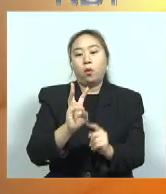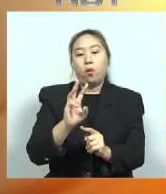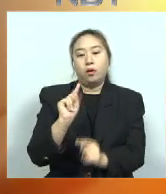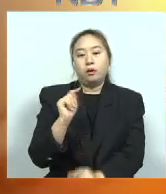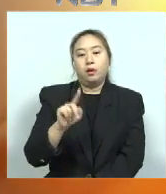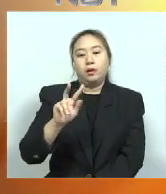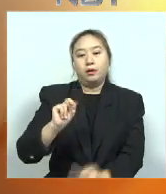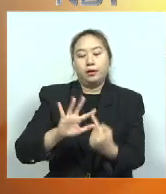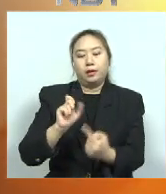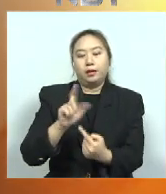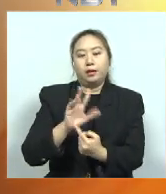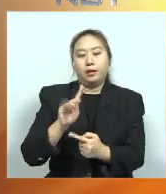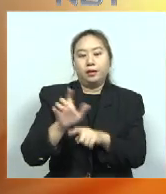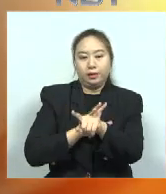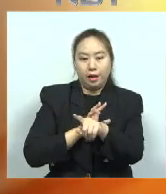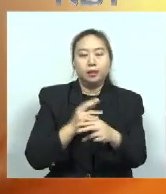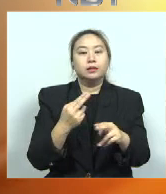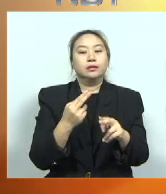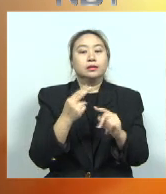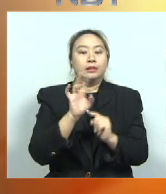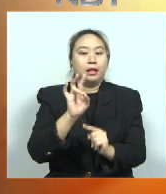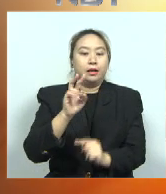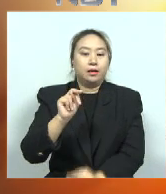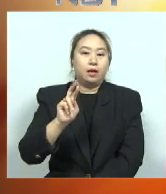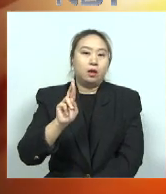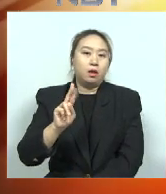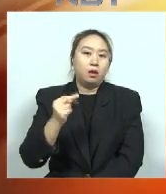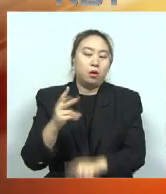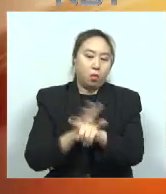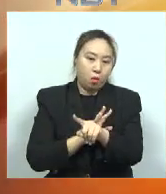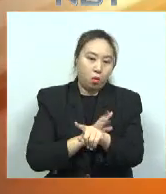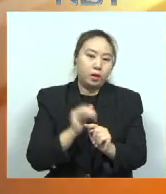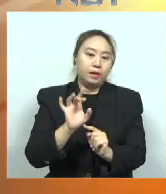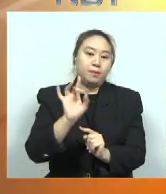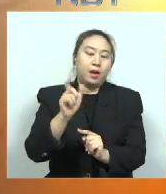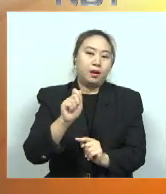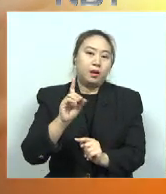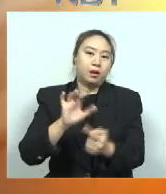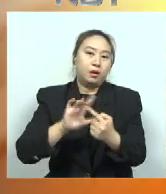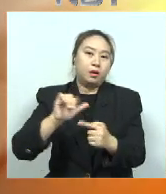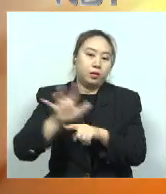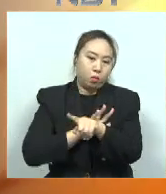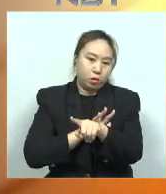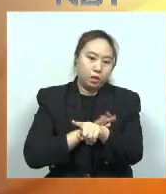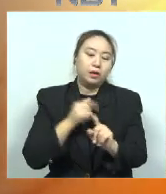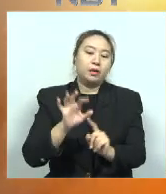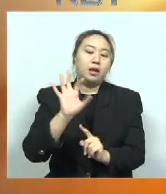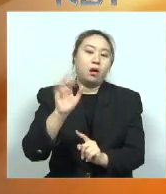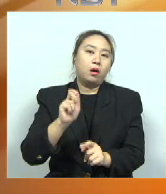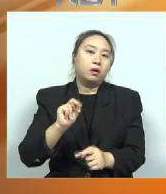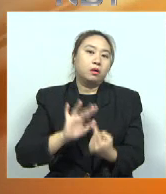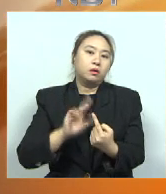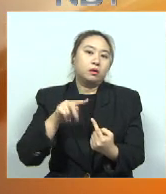ณ์พลเรือเอกณรงค์พิพัฒนาสายพลตำรวจเอกอดุลแสงสิงแก้วพลเอกอนุพงษ์เผ่าจิน